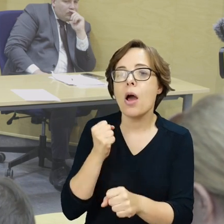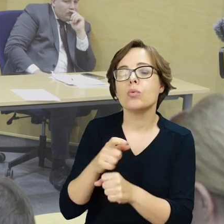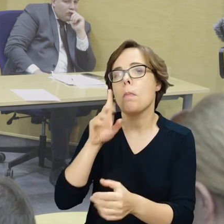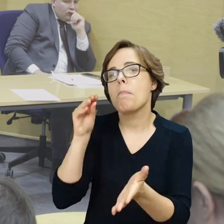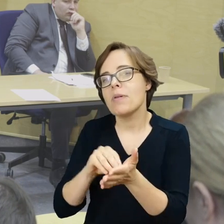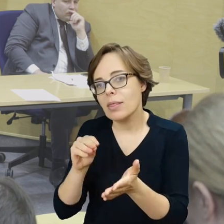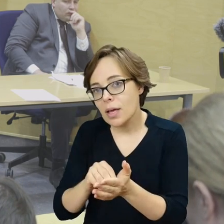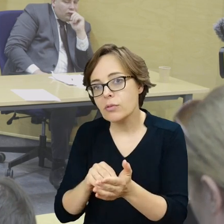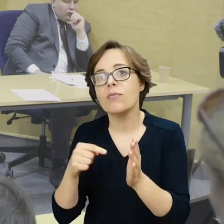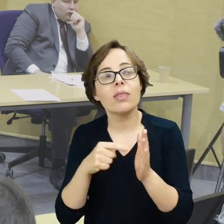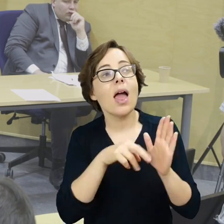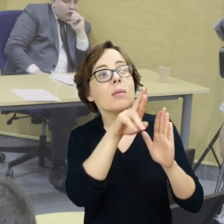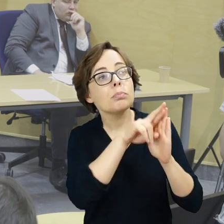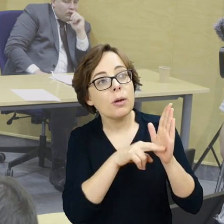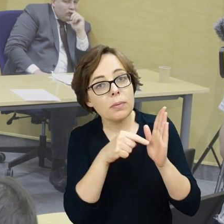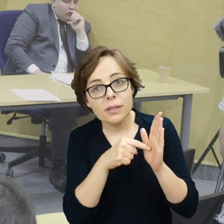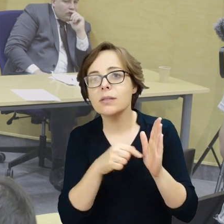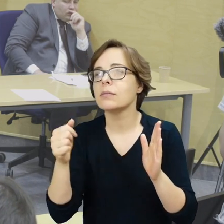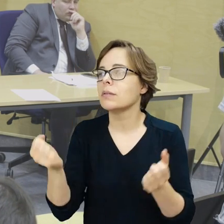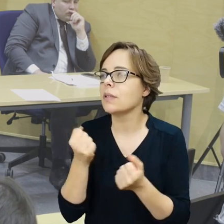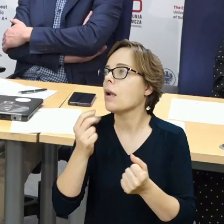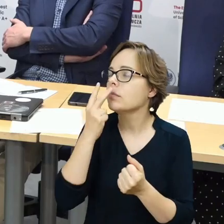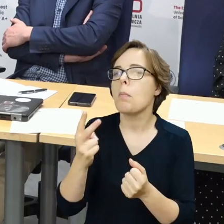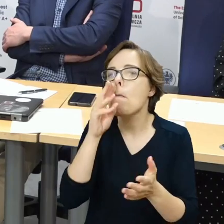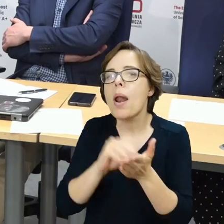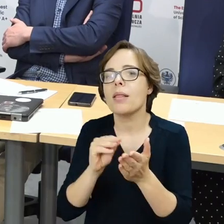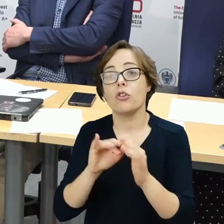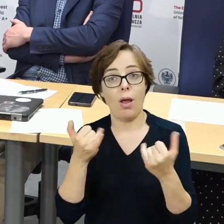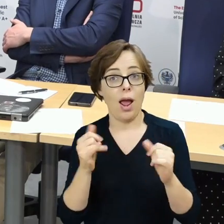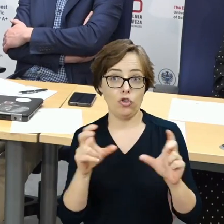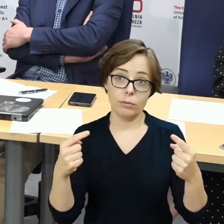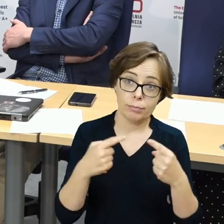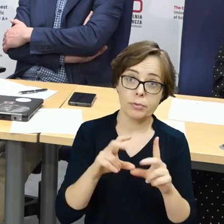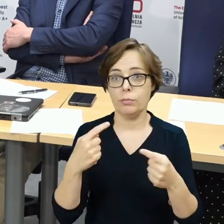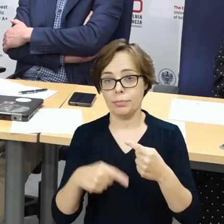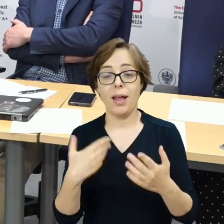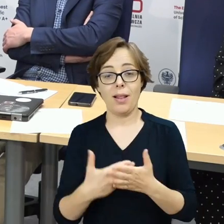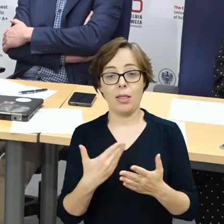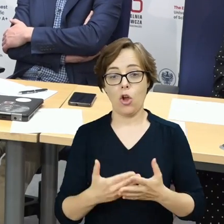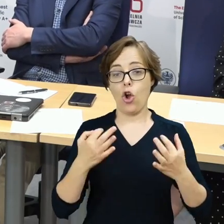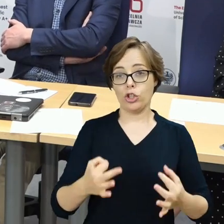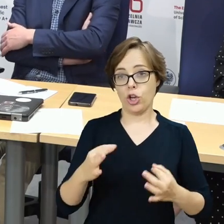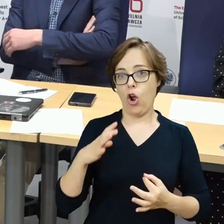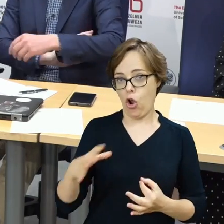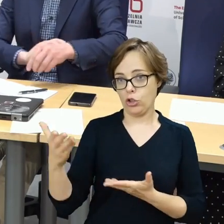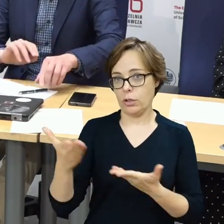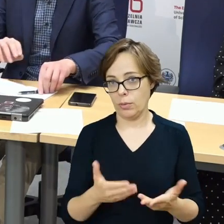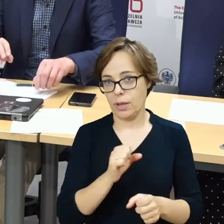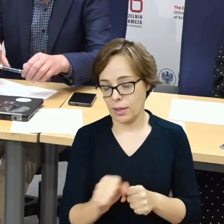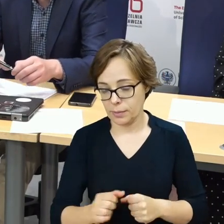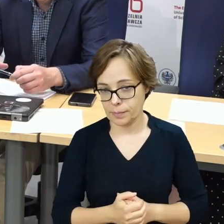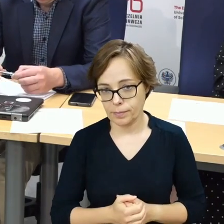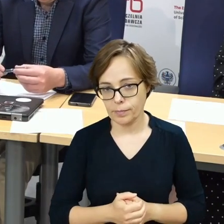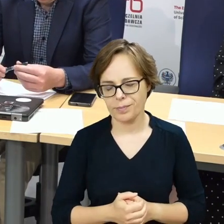kompletne odklejenie. I to też jest między powód, dla którego spotykają się tutaj bardzo nobliwi goście dzisiaj z tego powodu. I powiem w